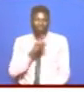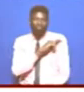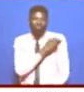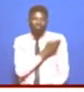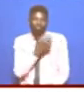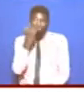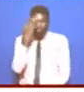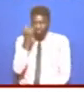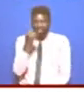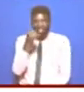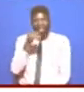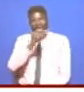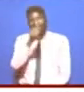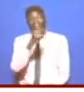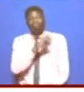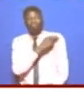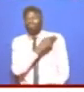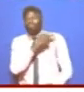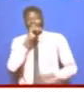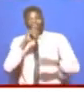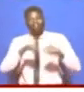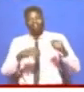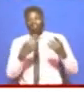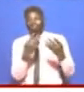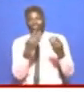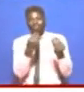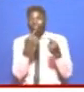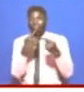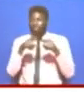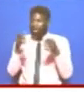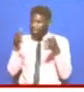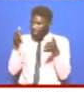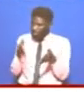kwenda. Lakini kwa sababu ya hii,